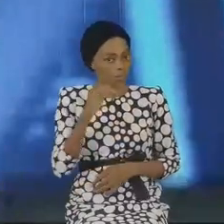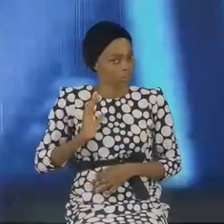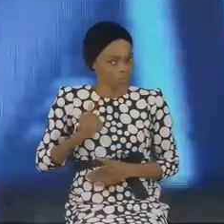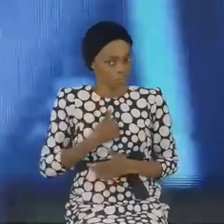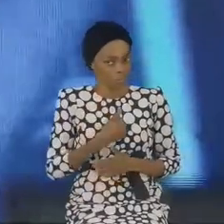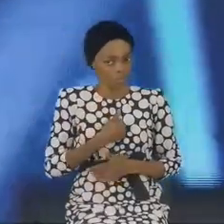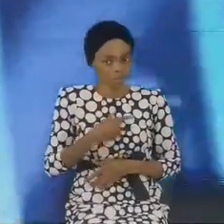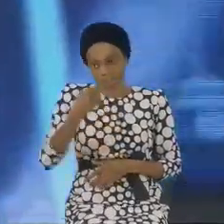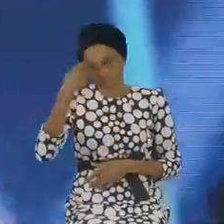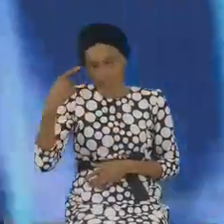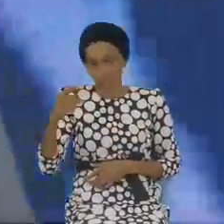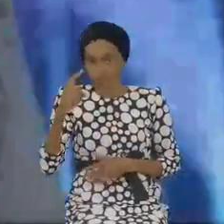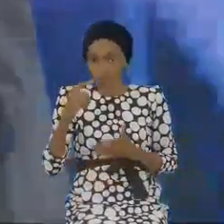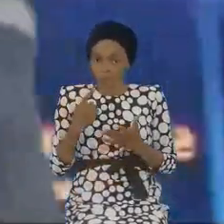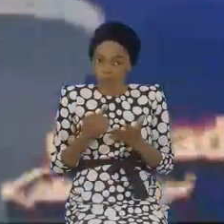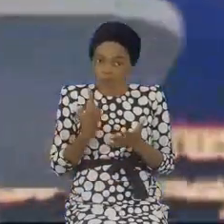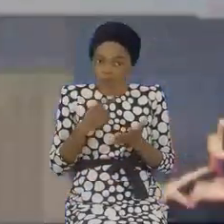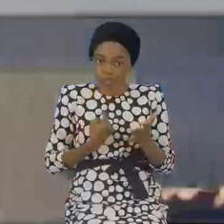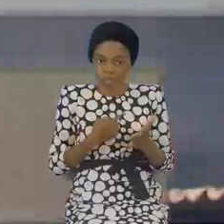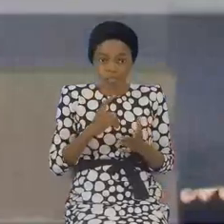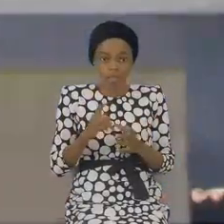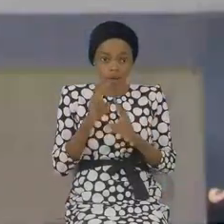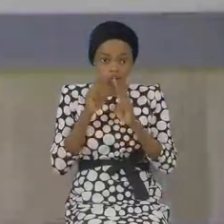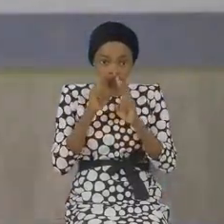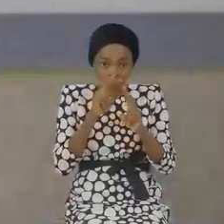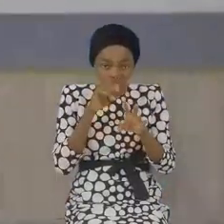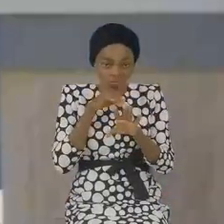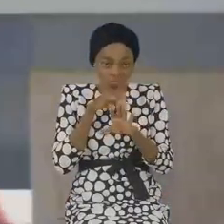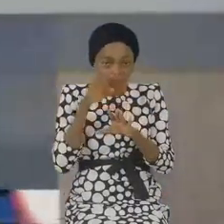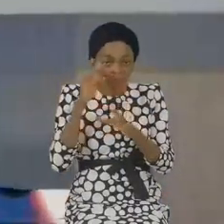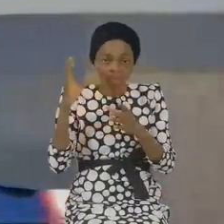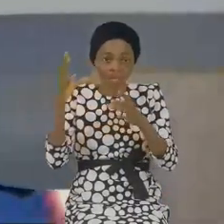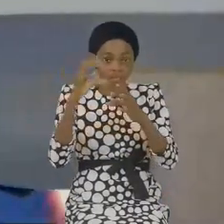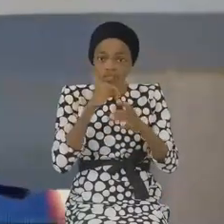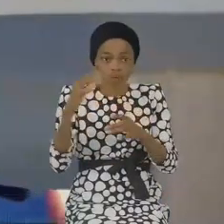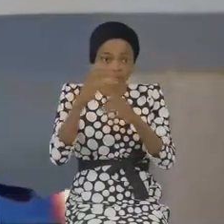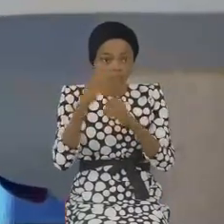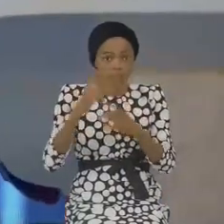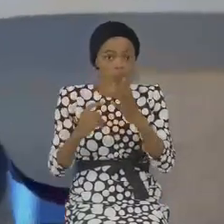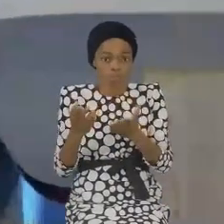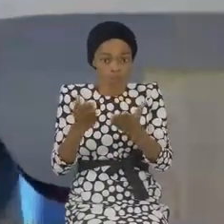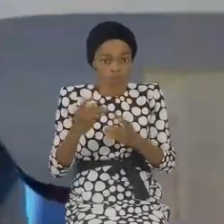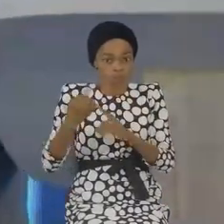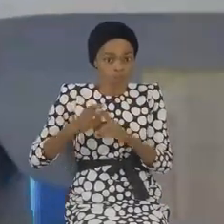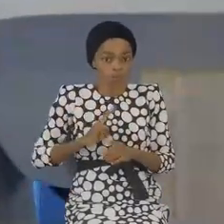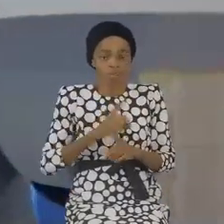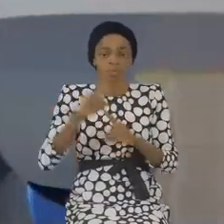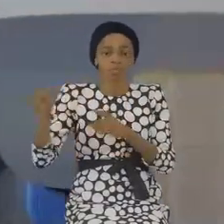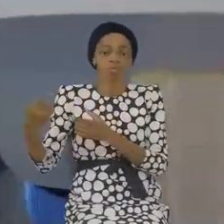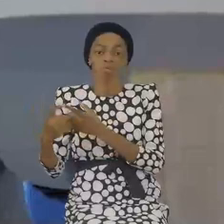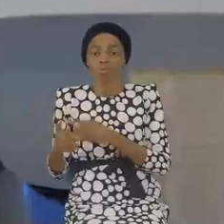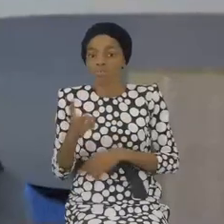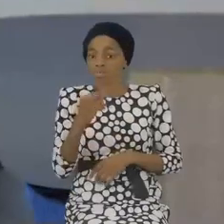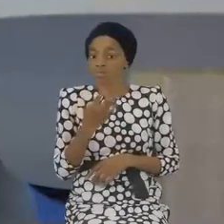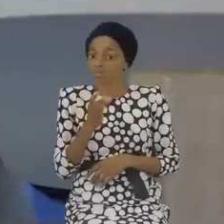parce qu'une fois qu'ils n'obtiennent pas ce qu'ils veulent de nous, s'ils n'obtiennent pas ce de nous, ils iront ailleurs, au village, et